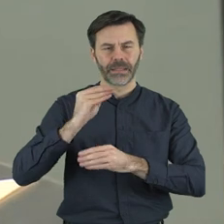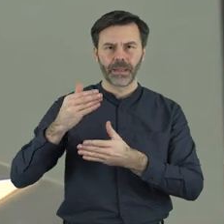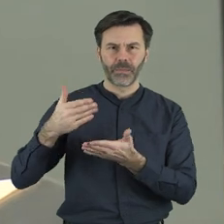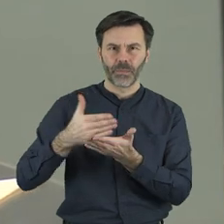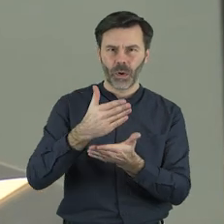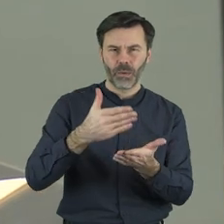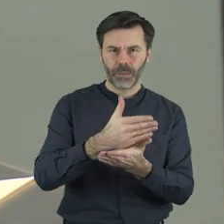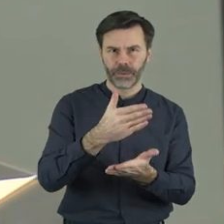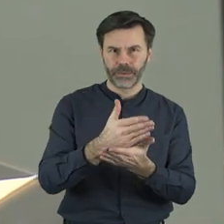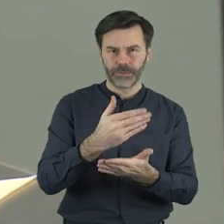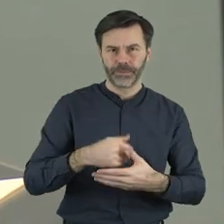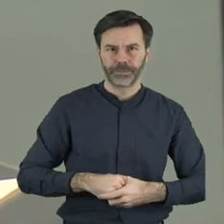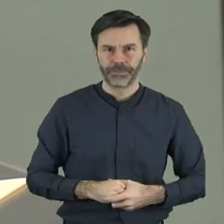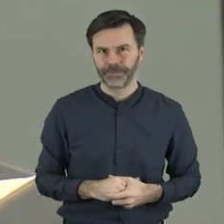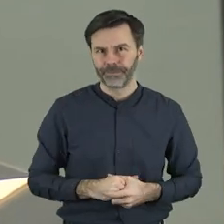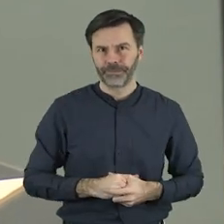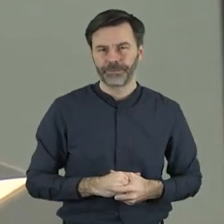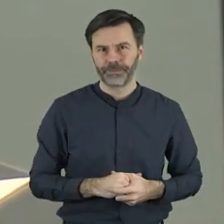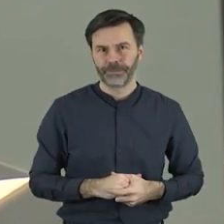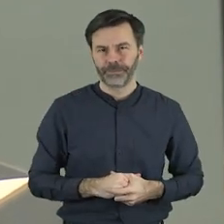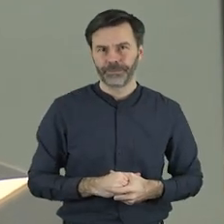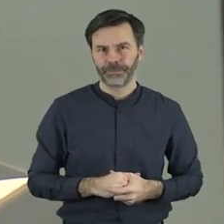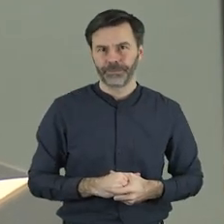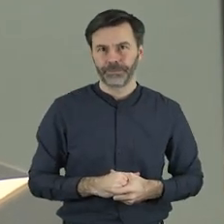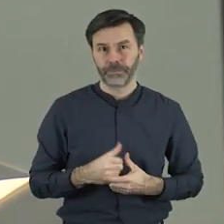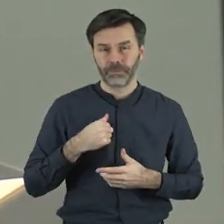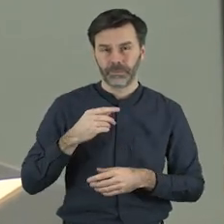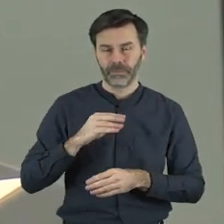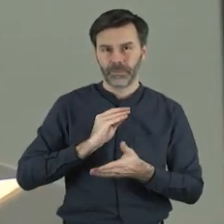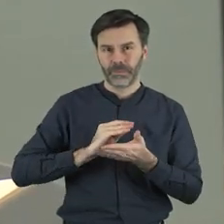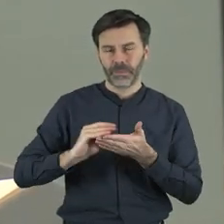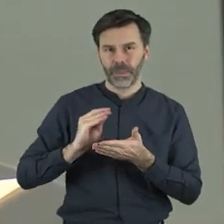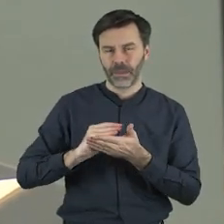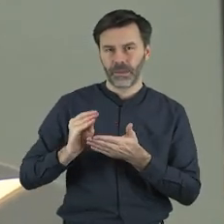państwa pisma Ministerstwa Rolnictwa zachęcającego do wdrożenia